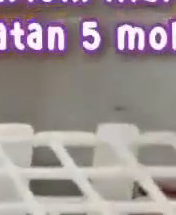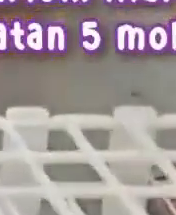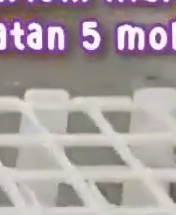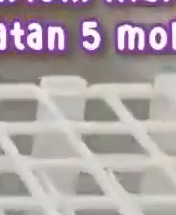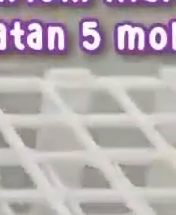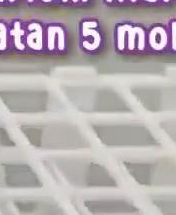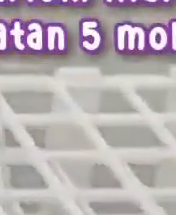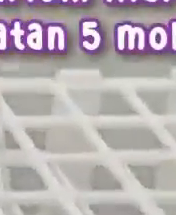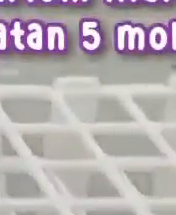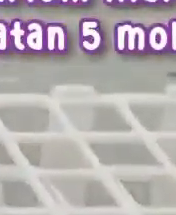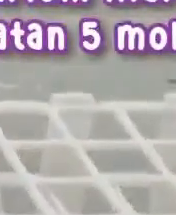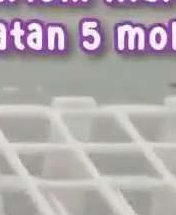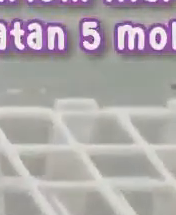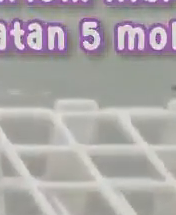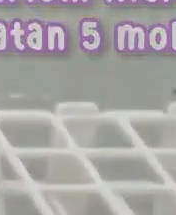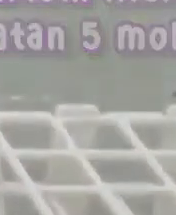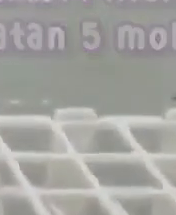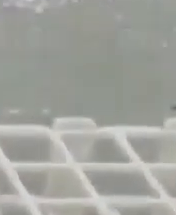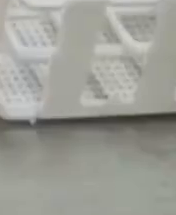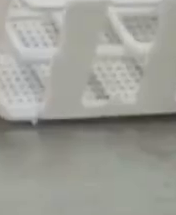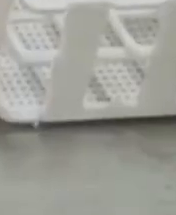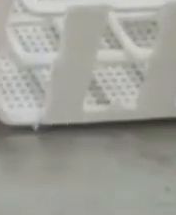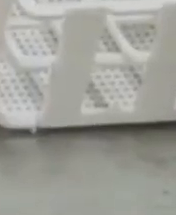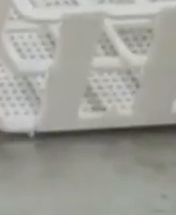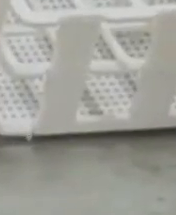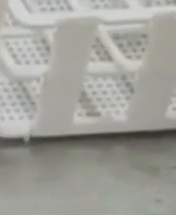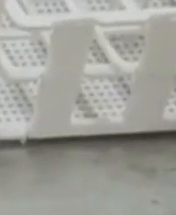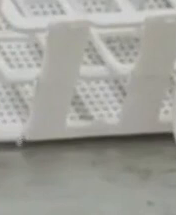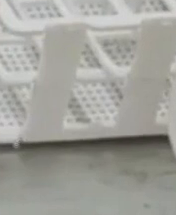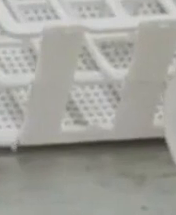Sehingga mengeluarkan sejenis buih dan menggelegak.